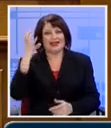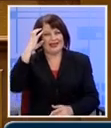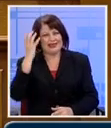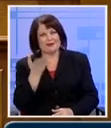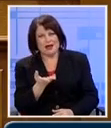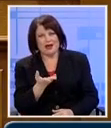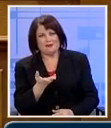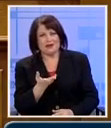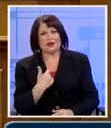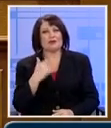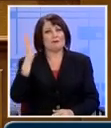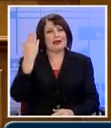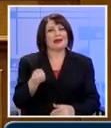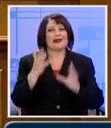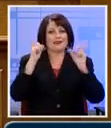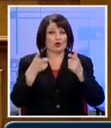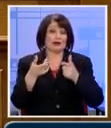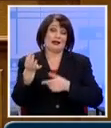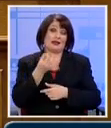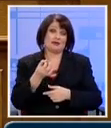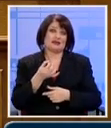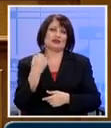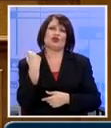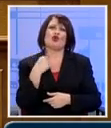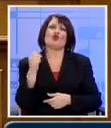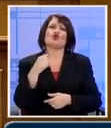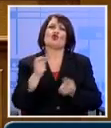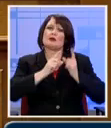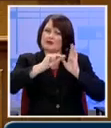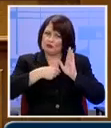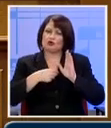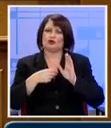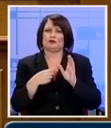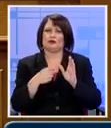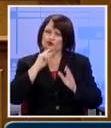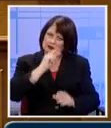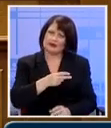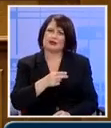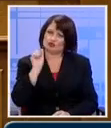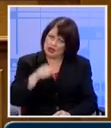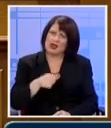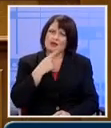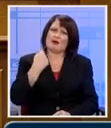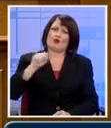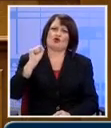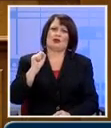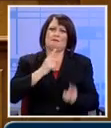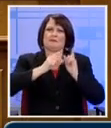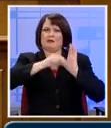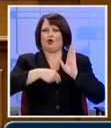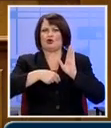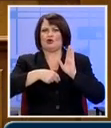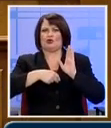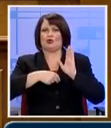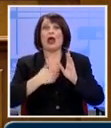καμιά φορά ότι ήμασταν και εμείς στη Νέα Δημοκρατία, είπατε πριν, εναντίον του μνημονίου. Σας απαντάω. Ναι, ήμασταν.